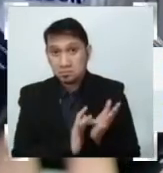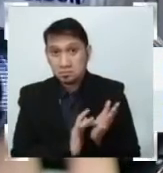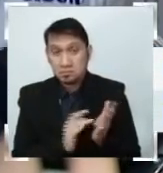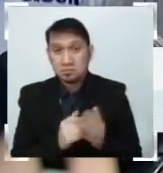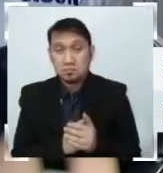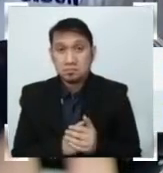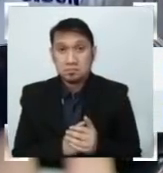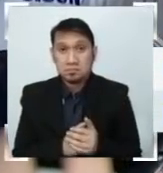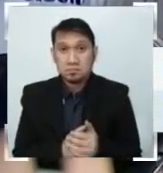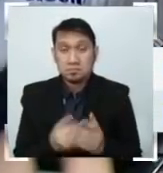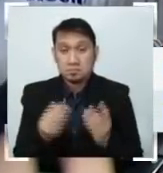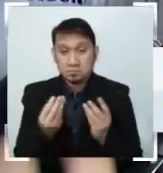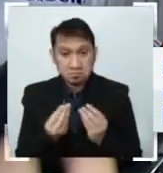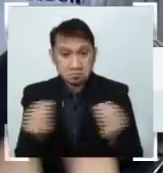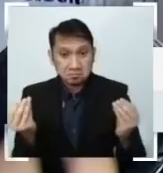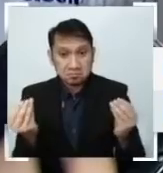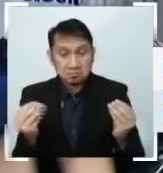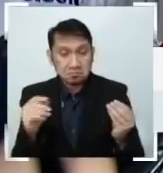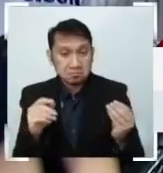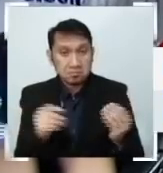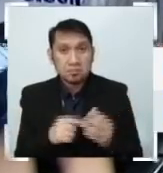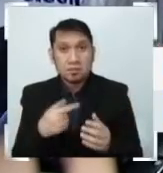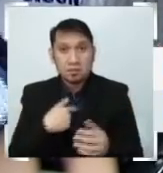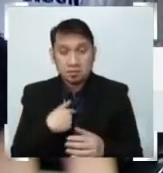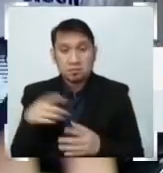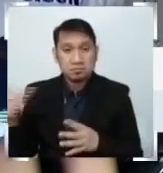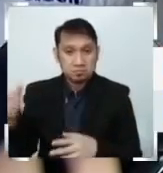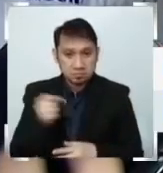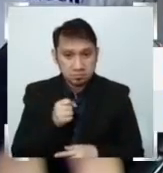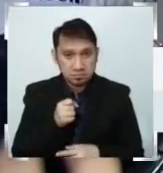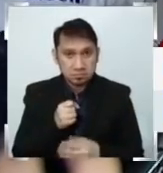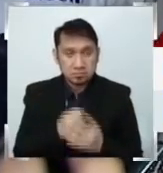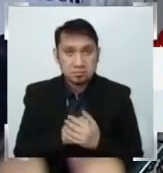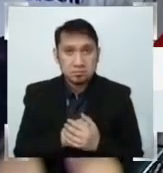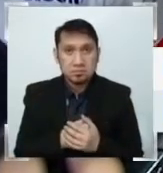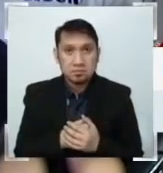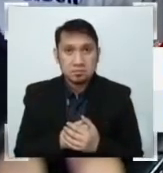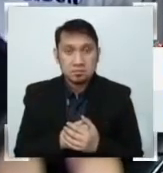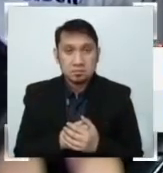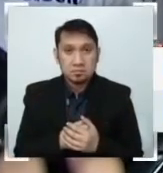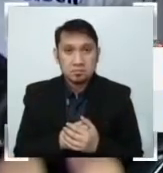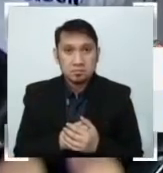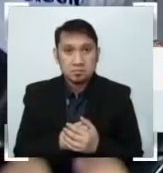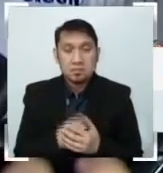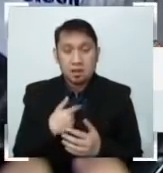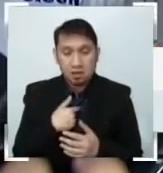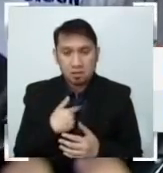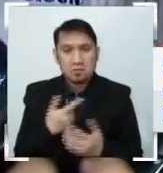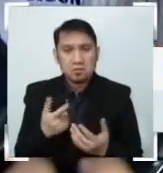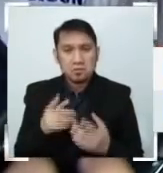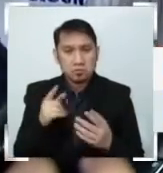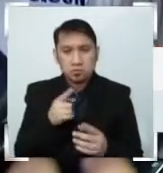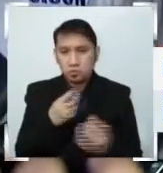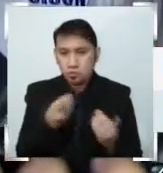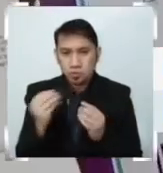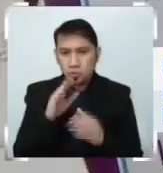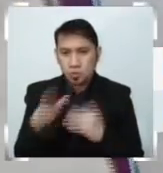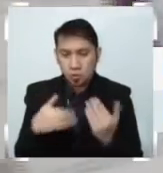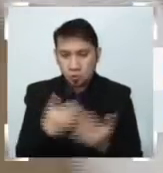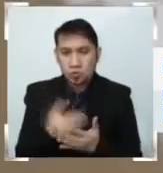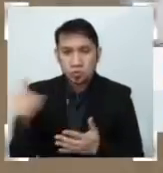cure, I will acquire. I'll move heaven and earth to acquire that. For every